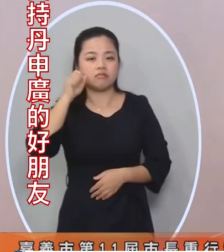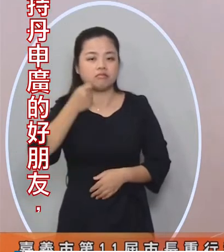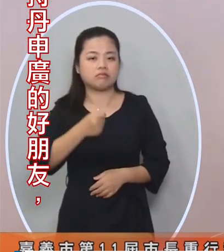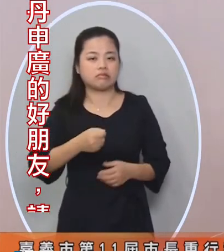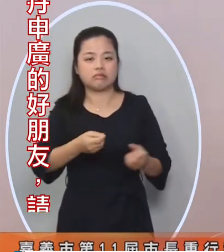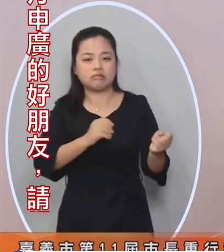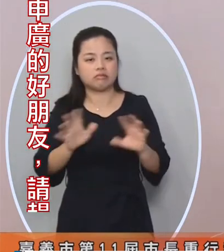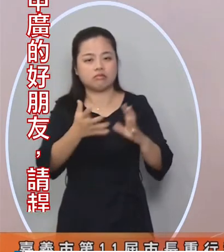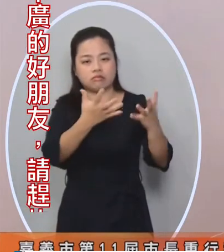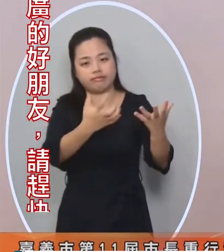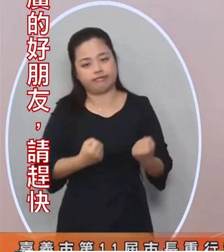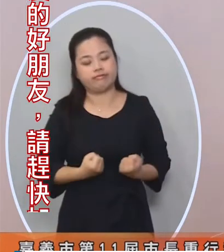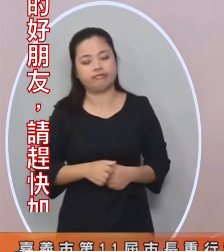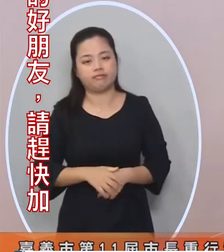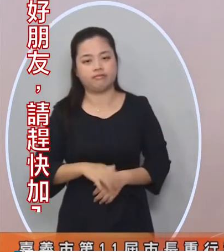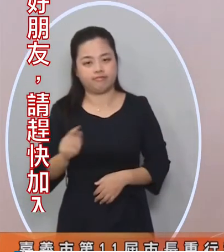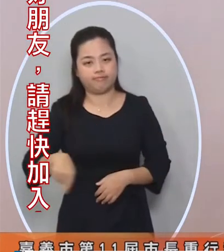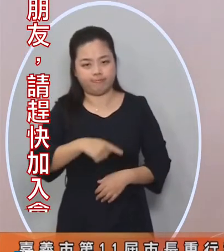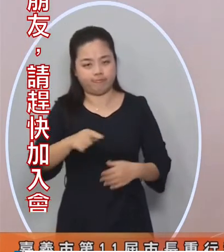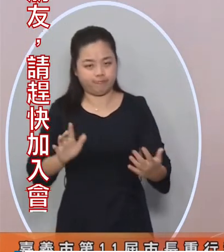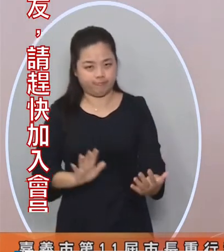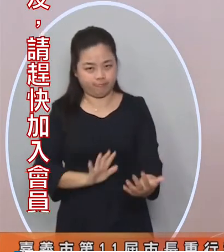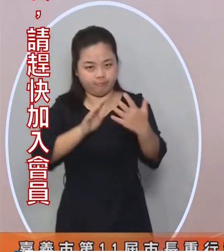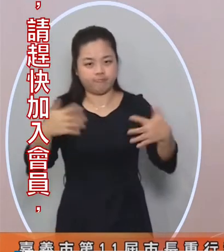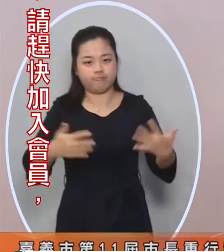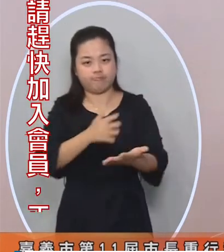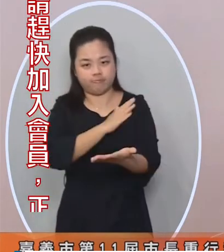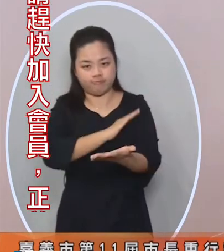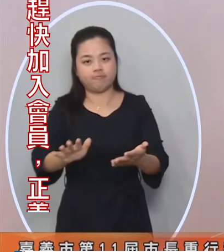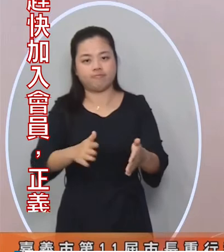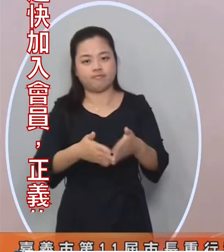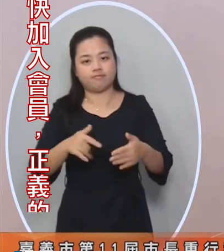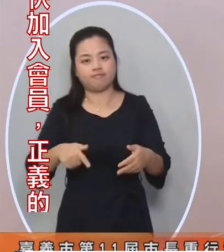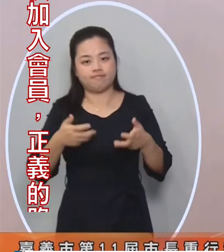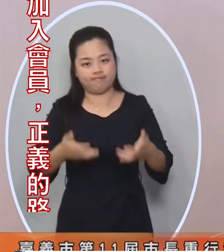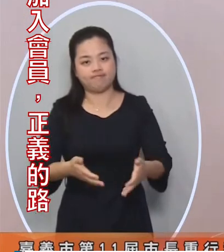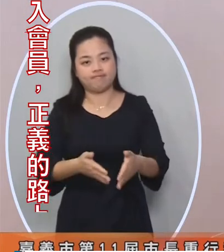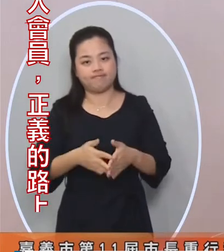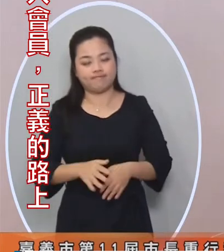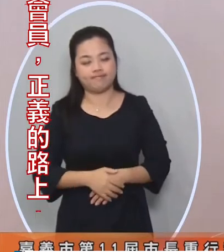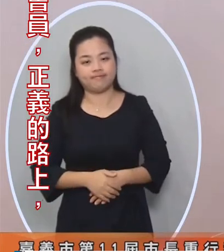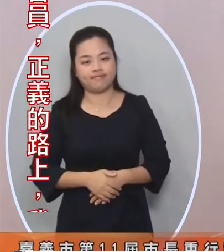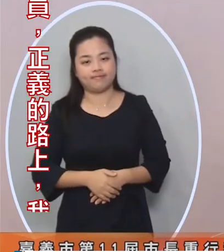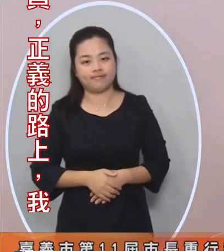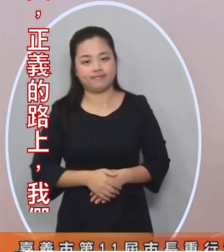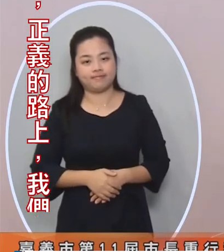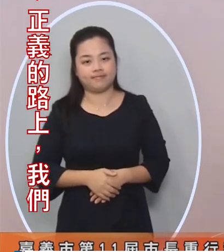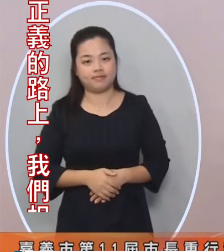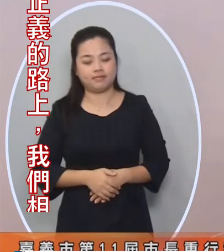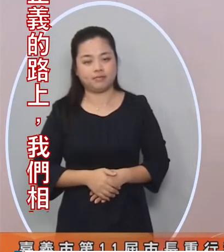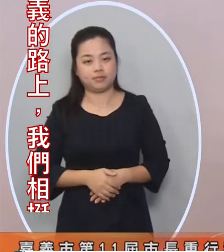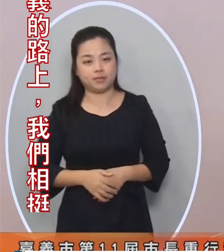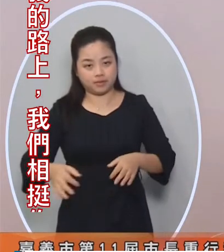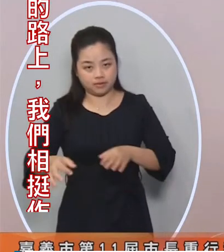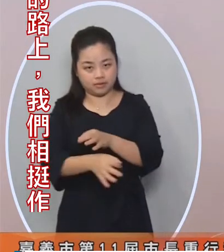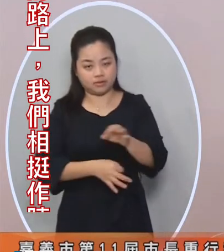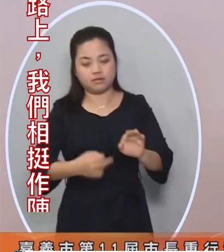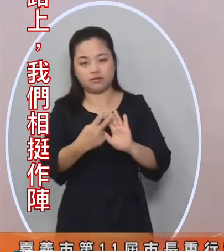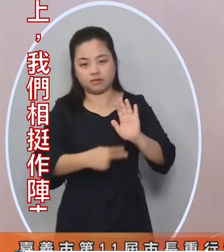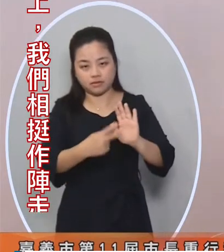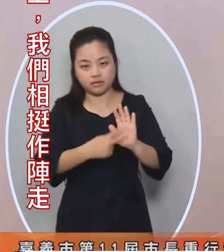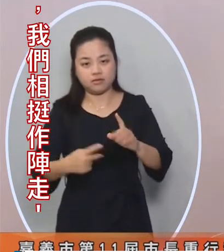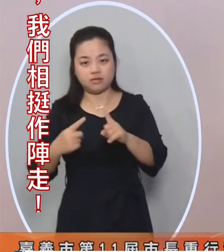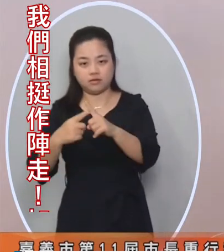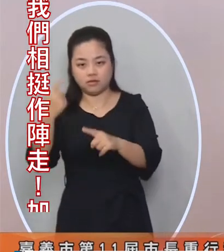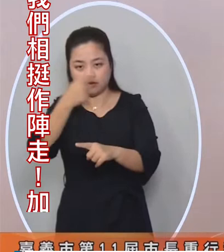的事实。但是咱来面对问题，解决问题，这才是重点。啊、所以就经济来讲，就人口来